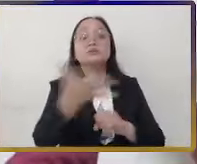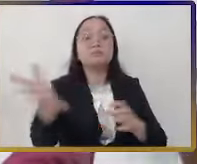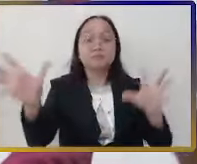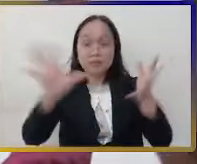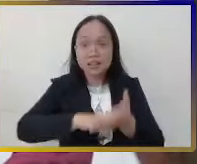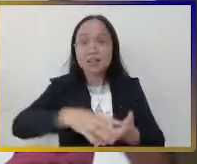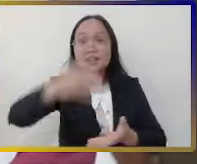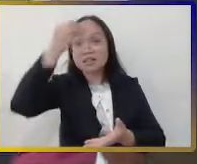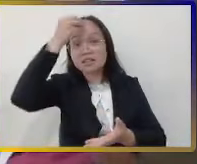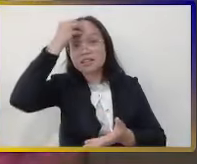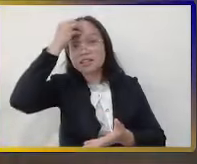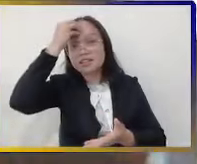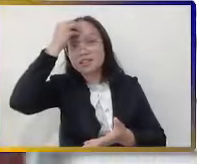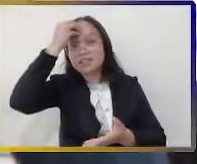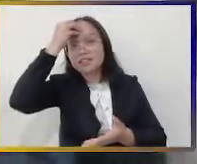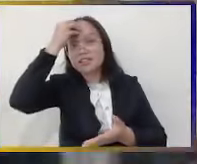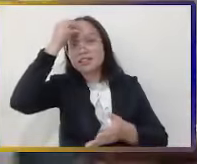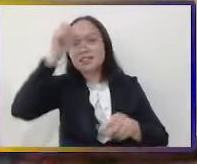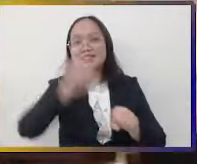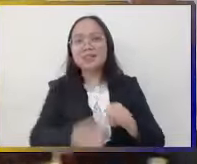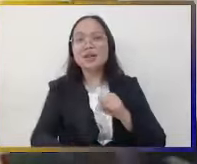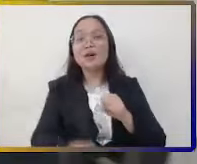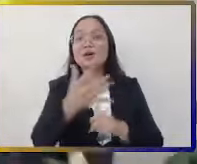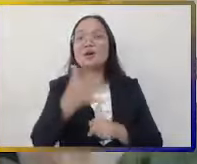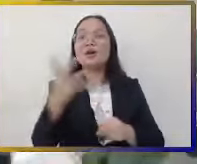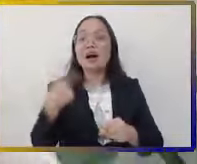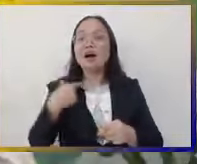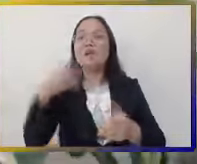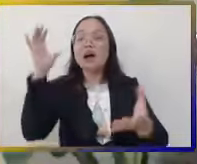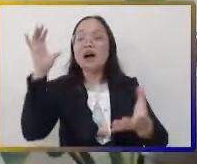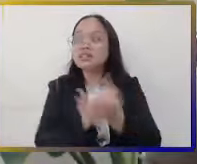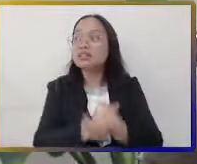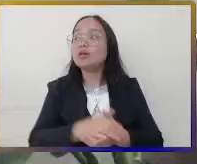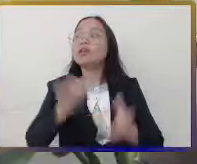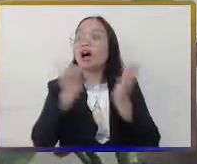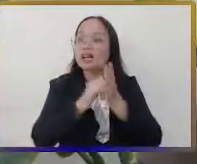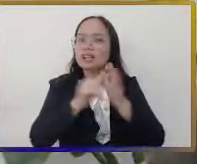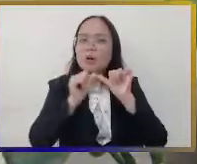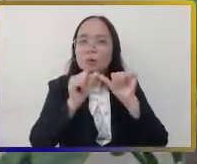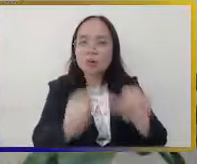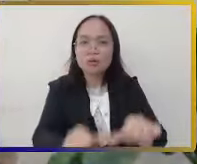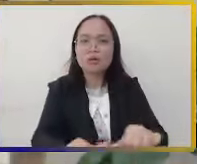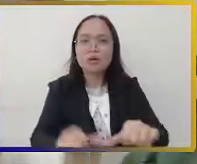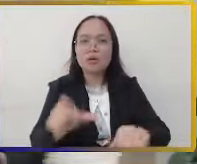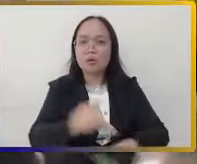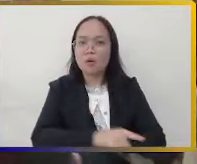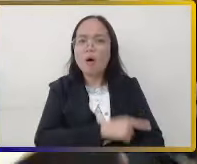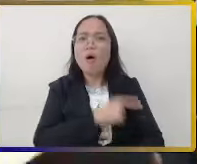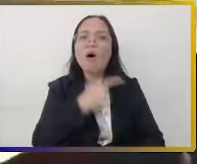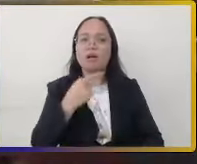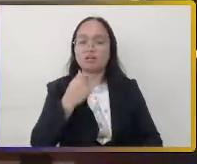matagal dito upang magkaroon kayo ng pagsasama na tatagal.